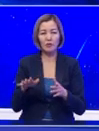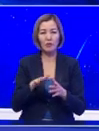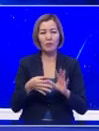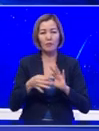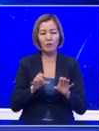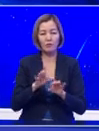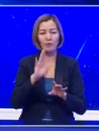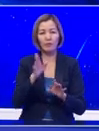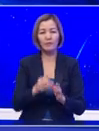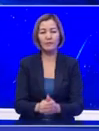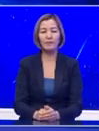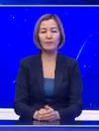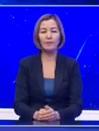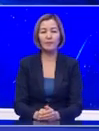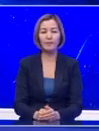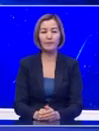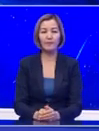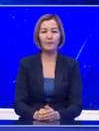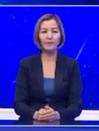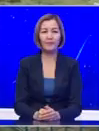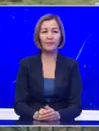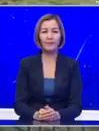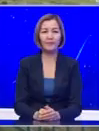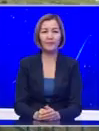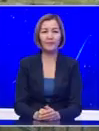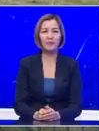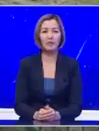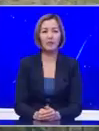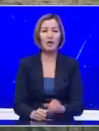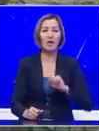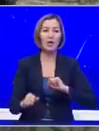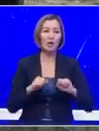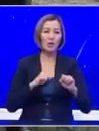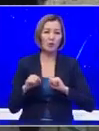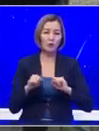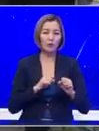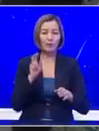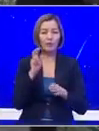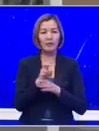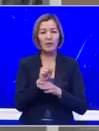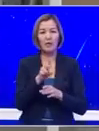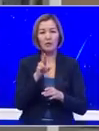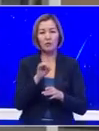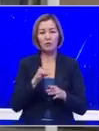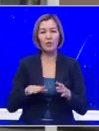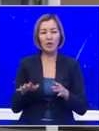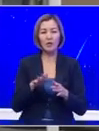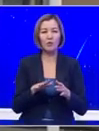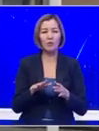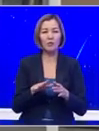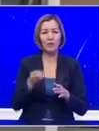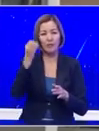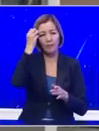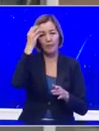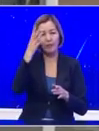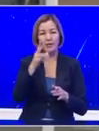Алакульском районах. Подробнее в материалах сюжета. В ходе рабочей поездки в Аксузский район министр просвещения Республики